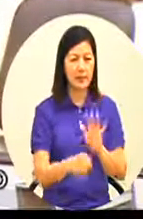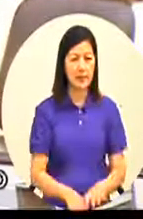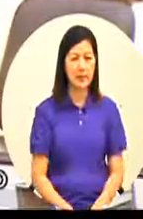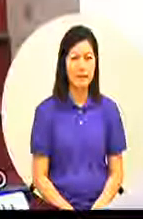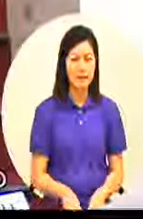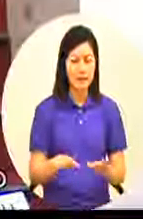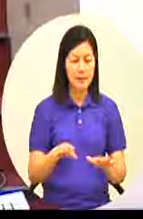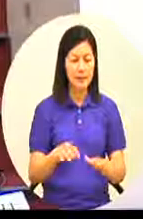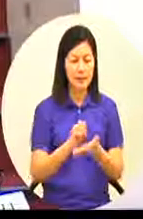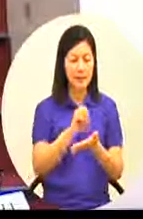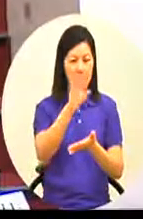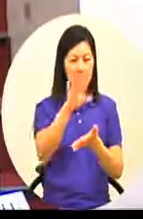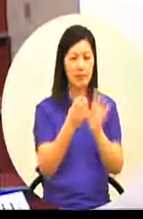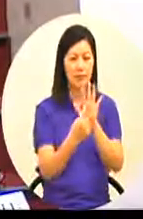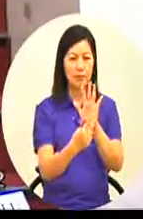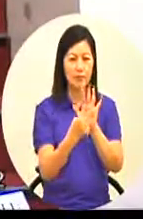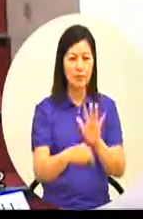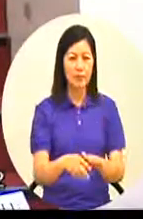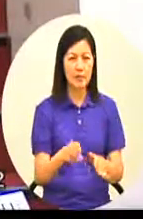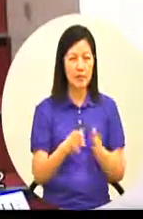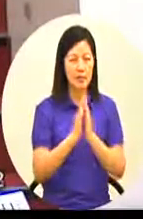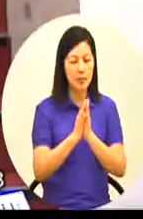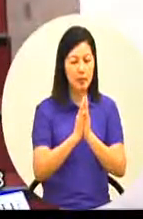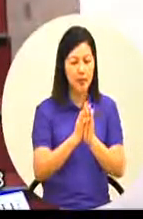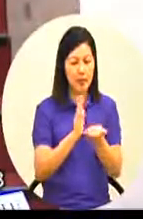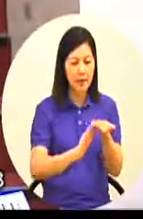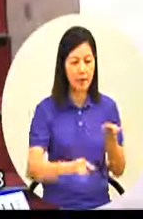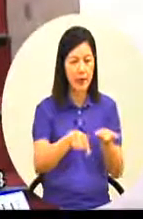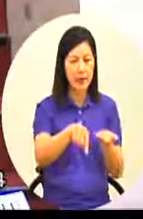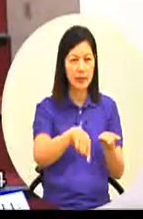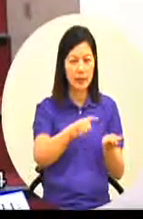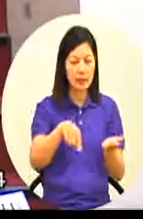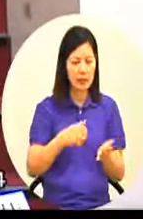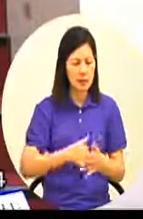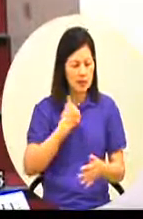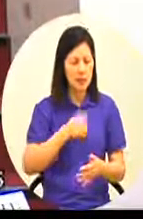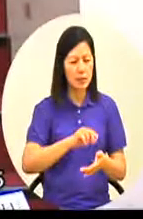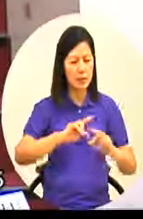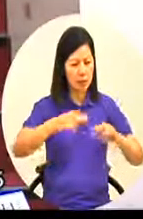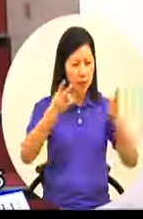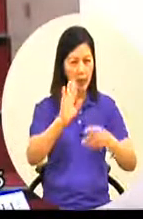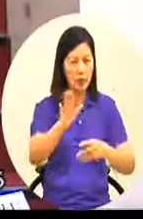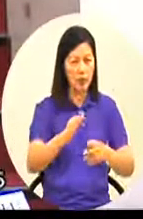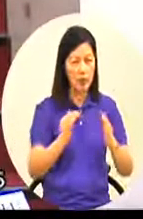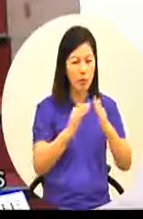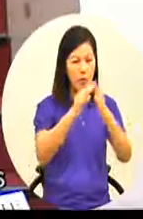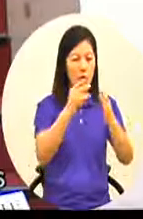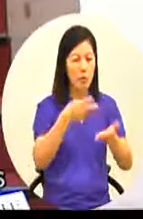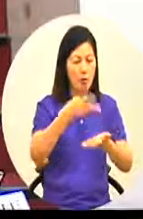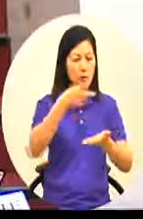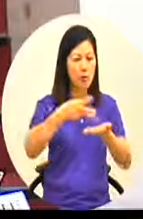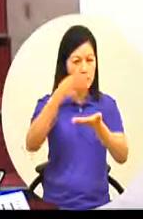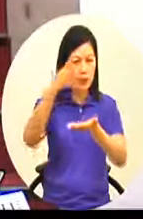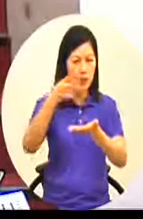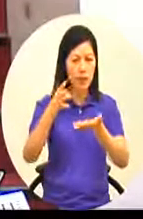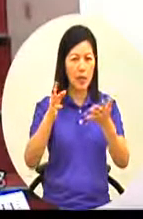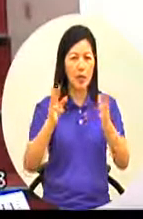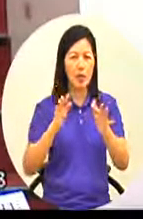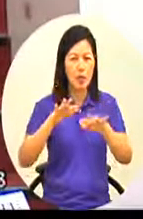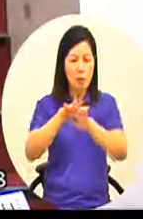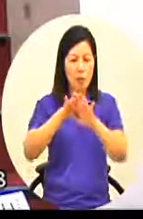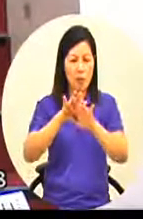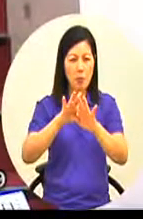议员做个说明吼。咱这个拜崩的这吼，其实咱已经做改善啦。咱伫二楼甲三楼，今已经有增加纱窗，所以鸟已